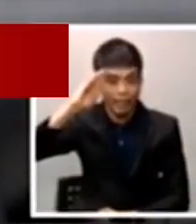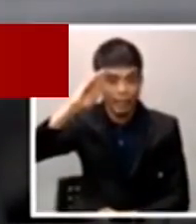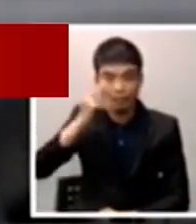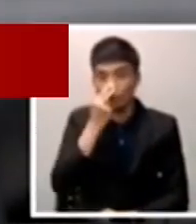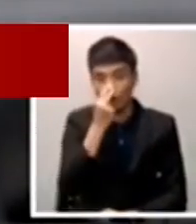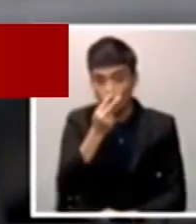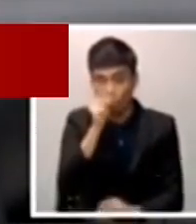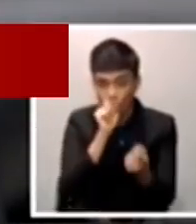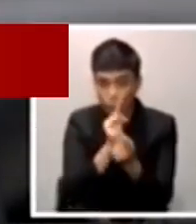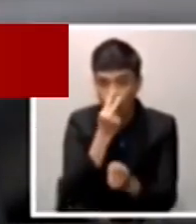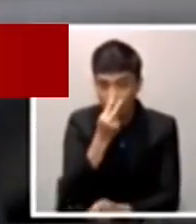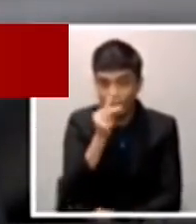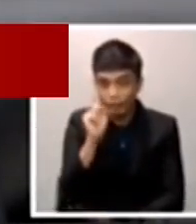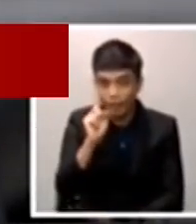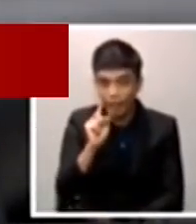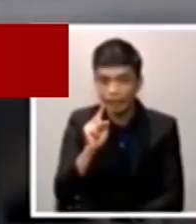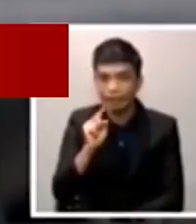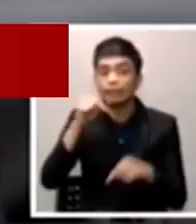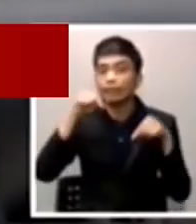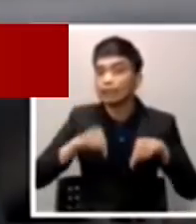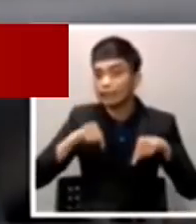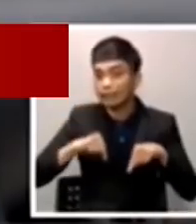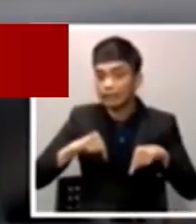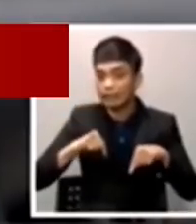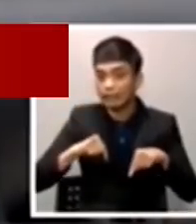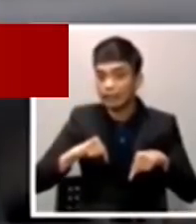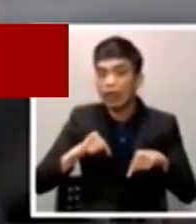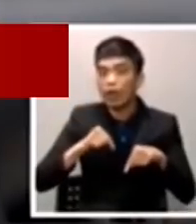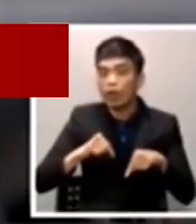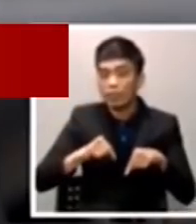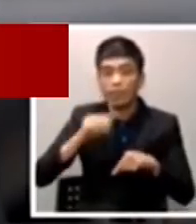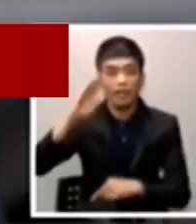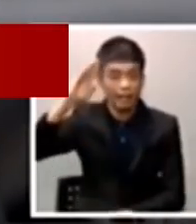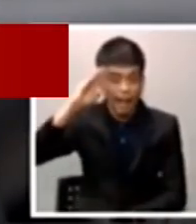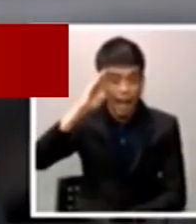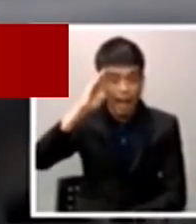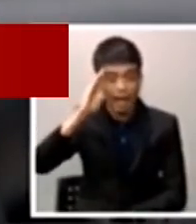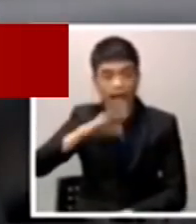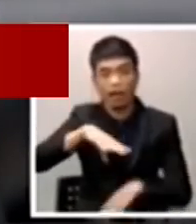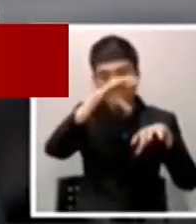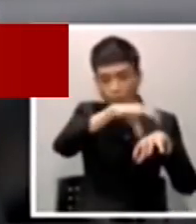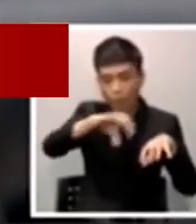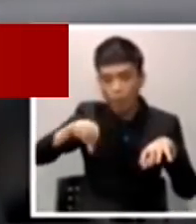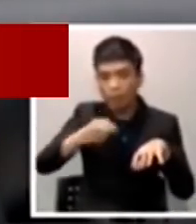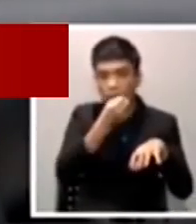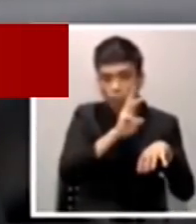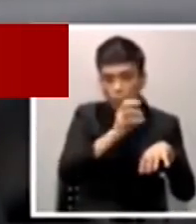กลครับละแวกรัฐสภาเราเนี่ยครับมีทั้งหมด16 17หน่วยของกองทัพผ